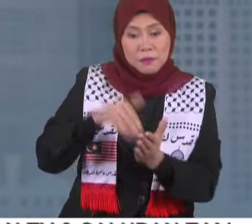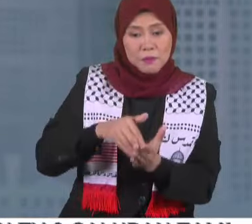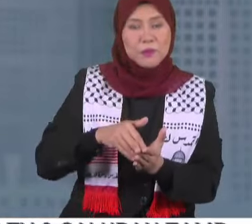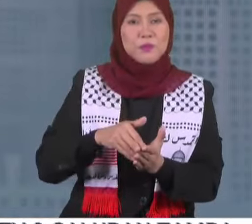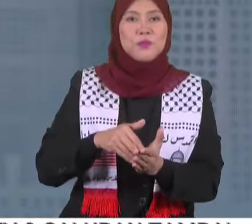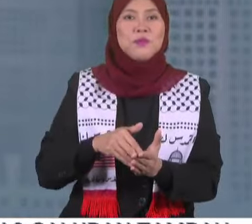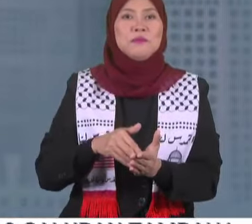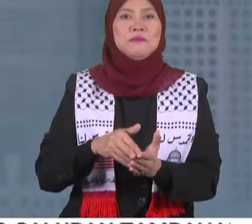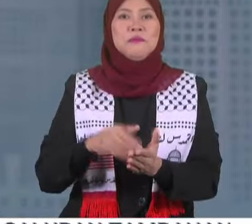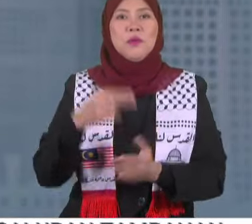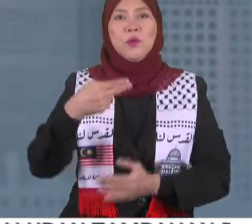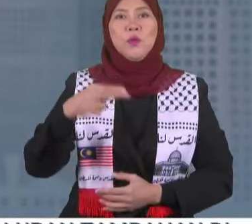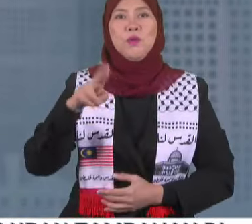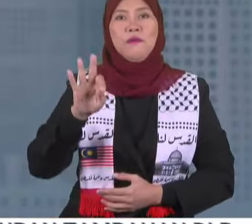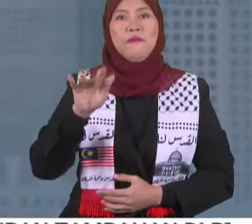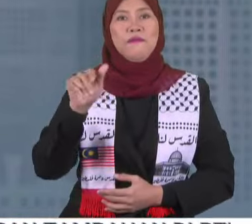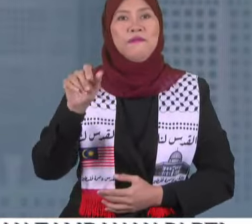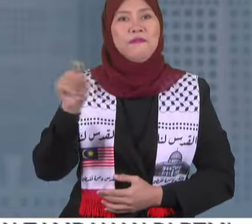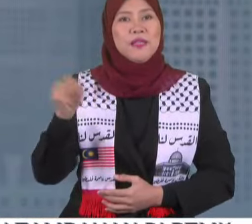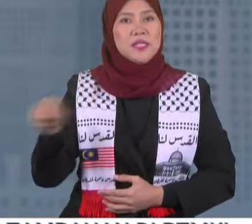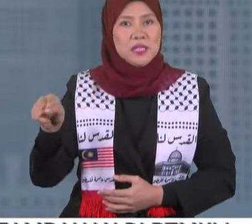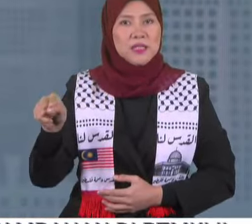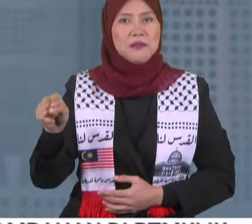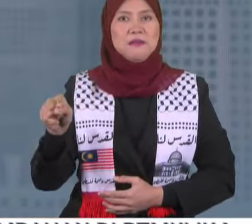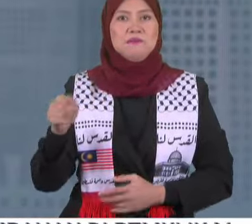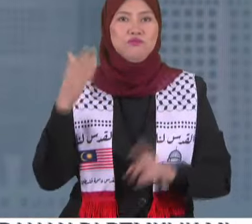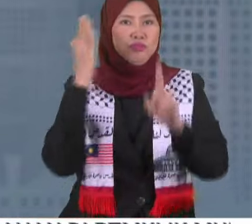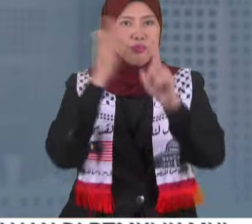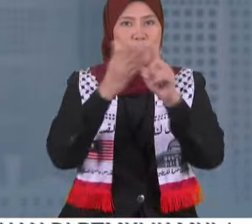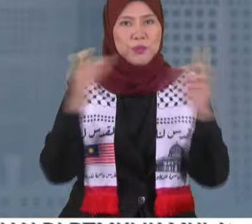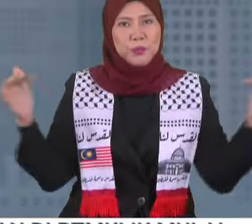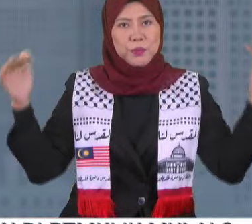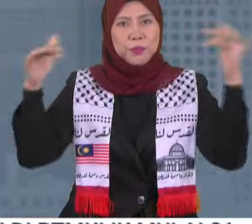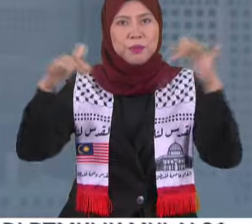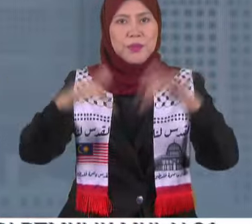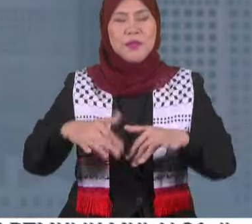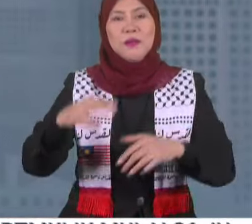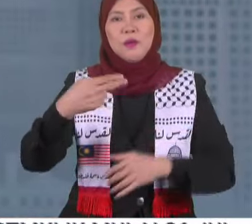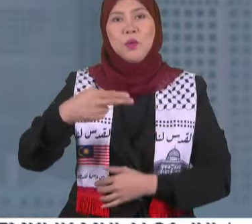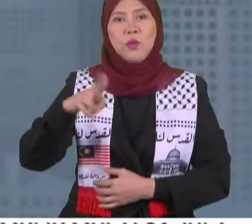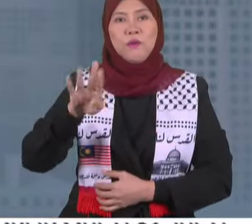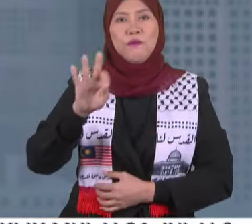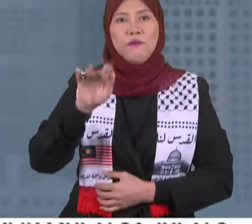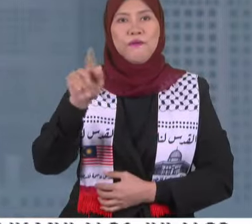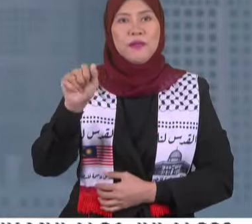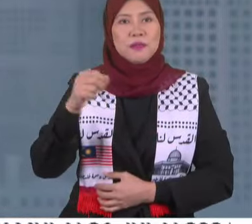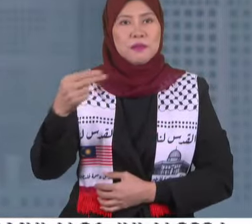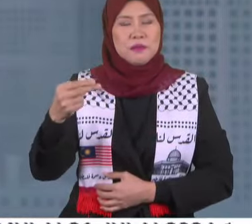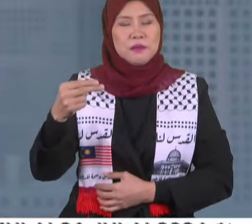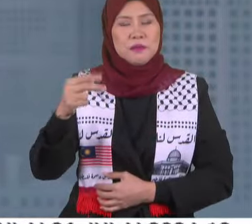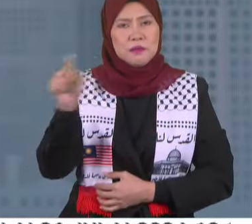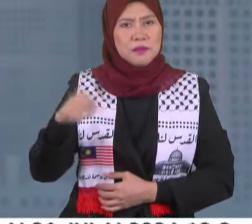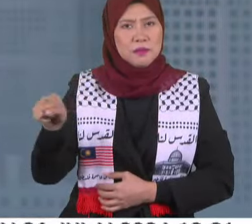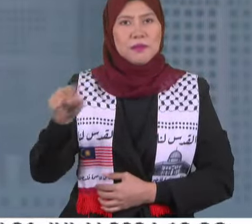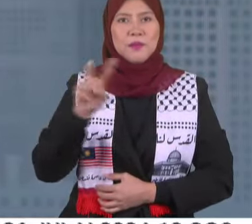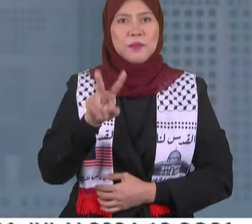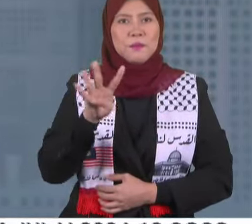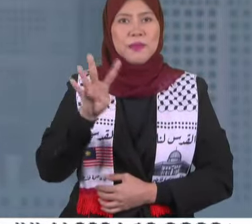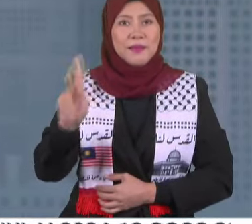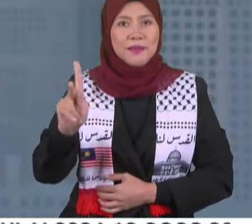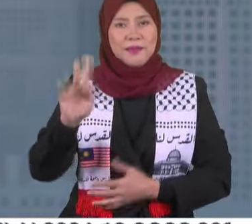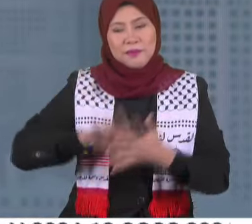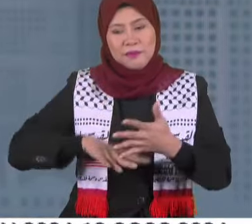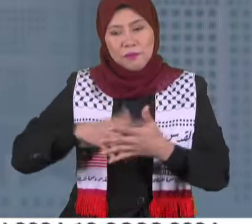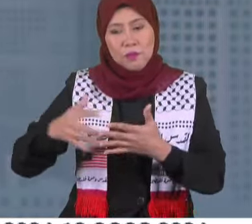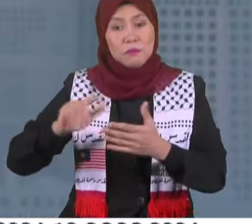24,000 hufaz disasar dihimpunkan dalam Majlis Himpunan Hufaz 24K yang dijadual berlangsung